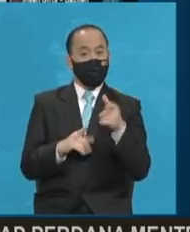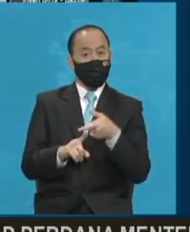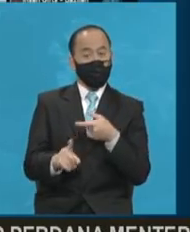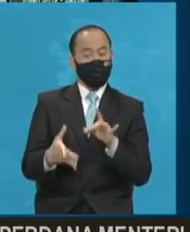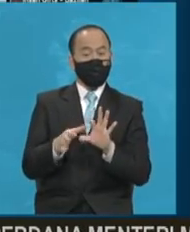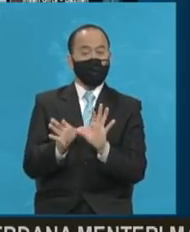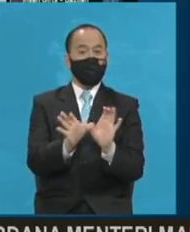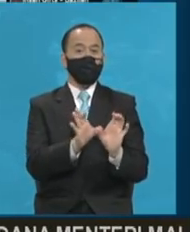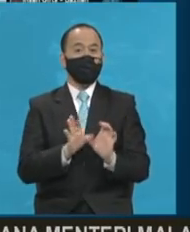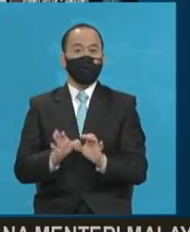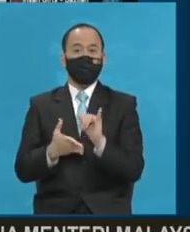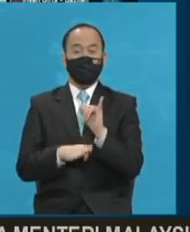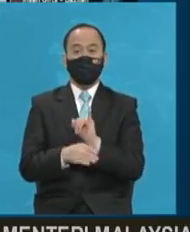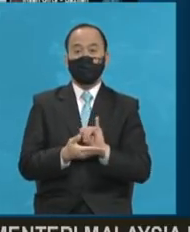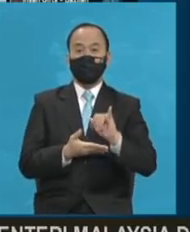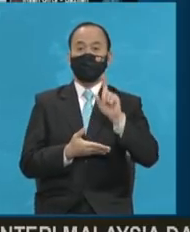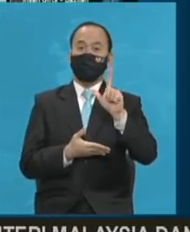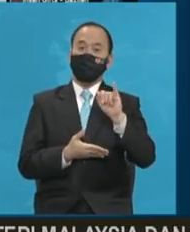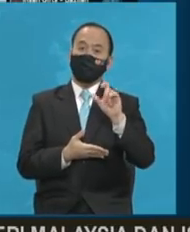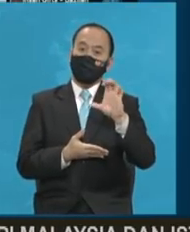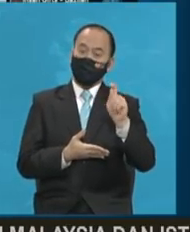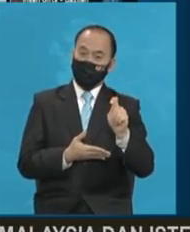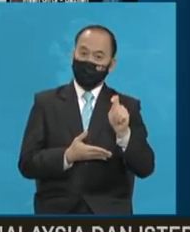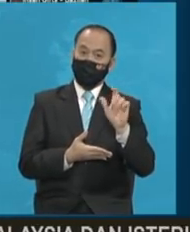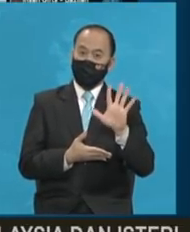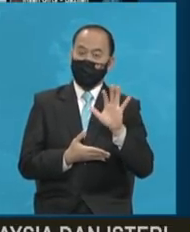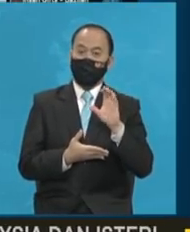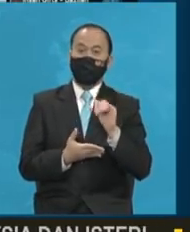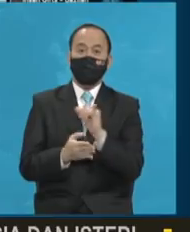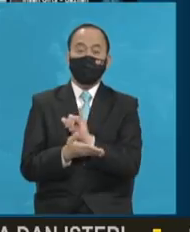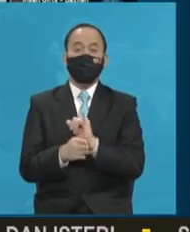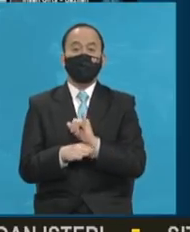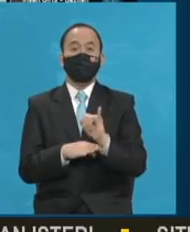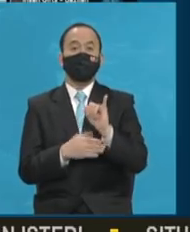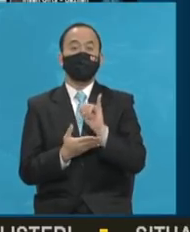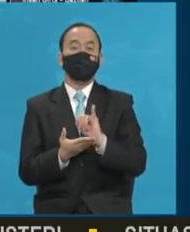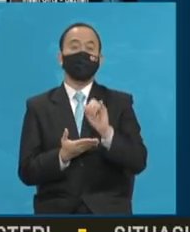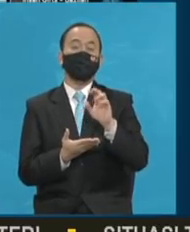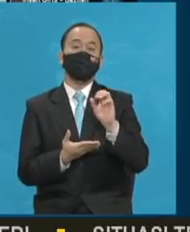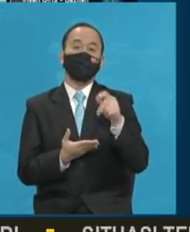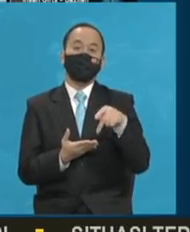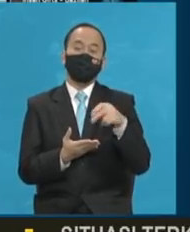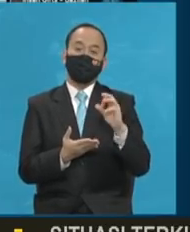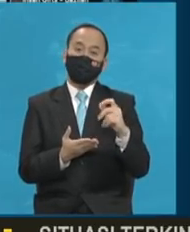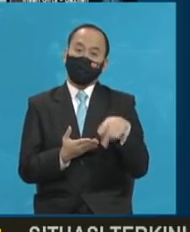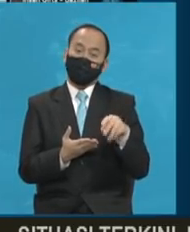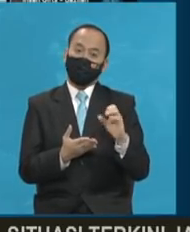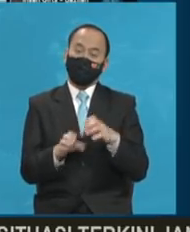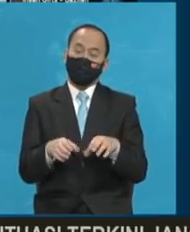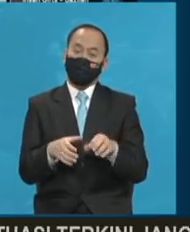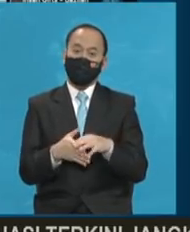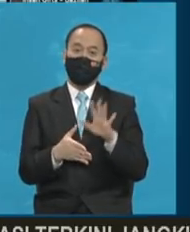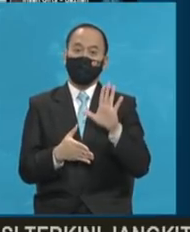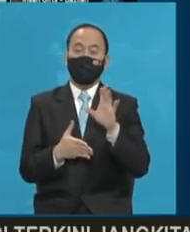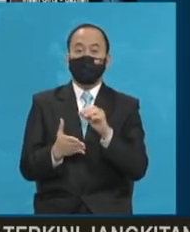respon adalah dari industri ic5 Serikat Industri pembuatan 5 carikan peringatan dan lima